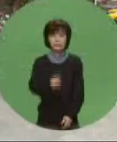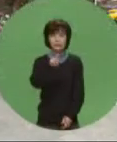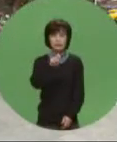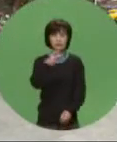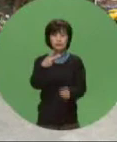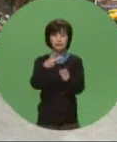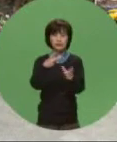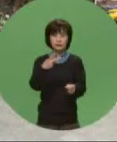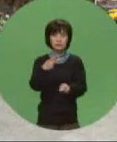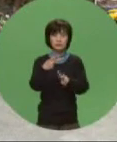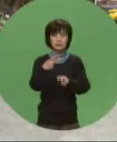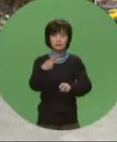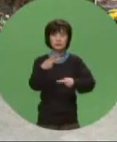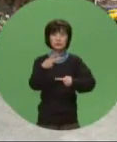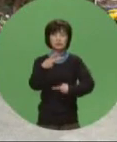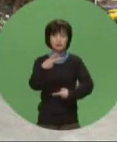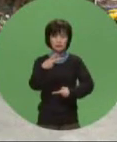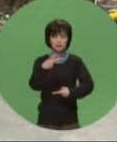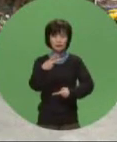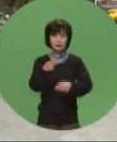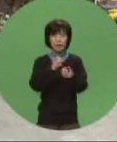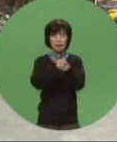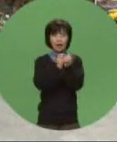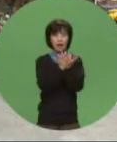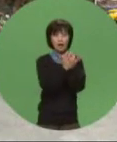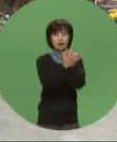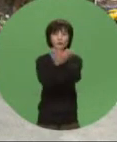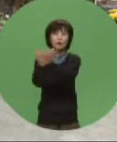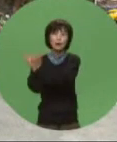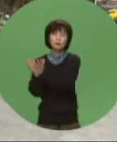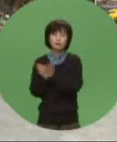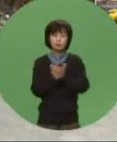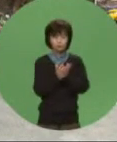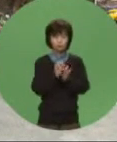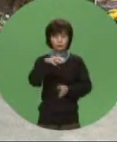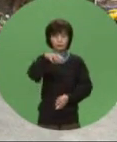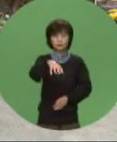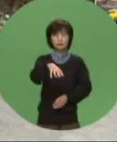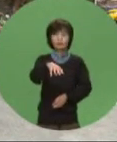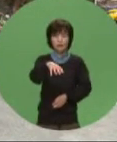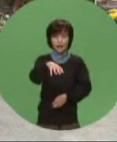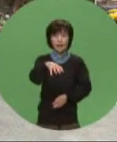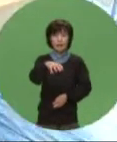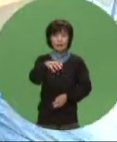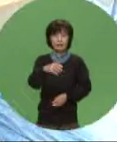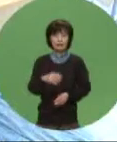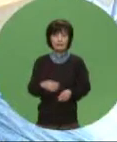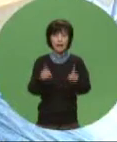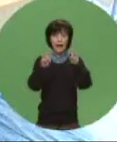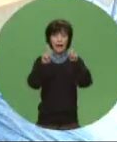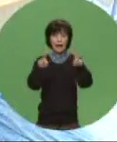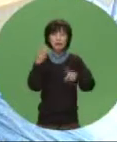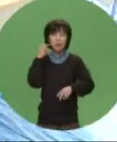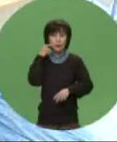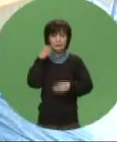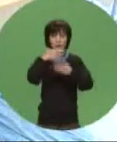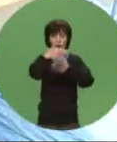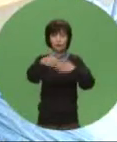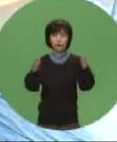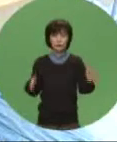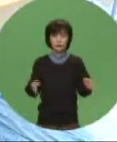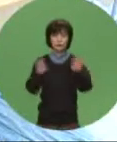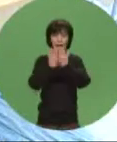12月21日花のまちづくりセンターフローラムで恒例の門松教室が開かれ